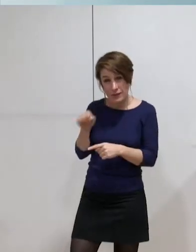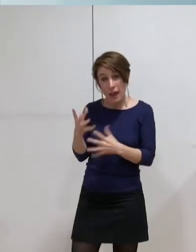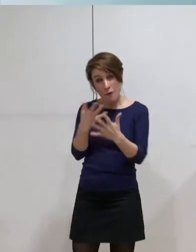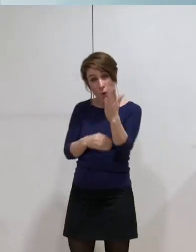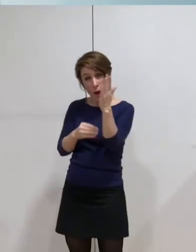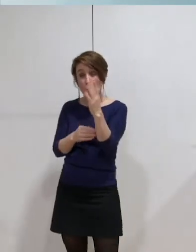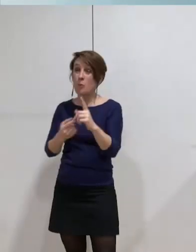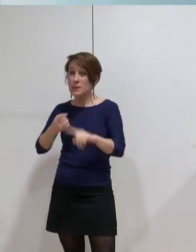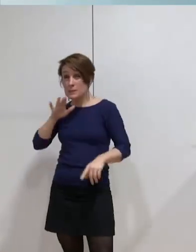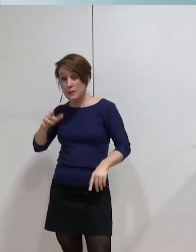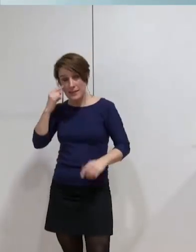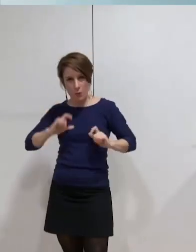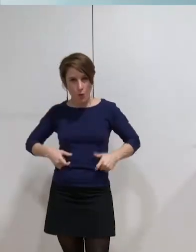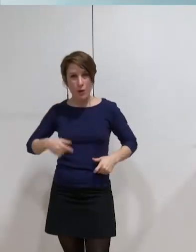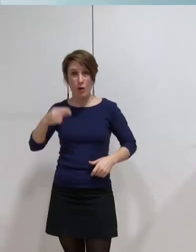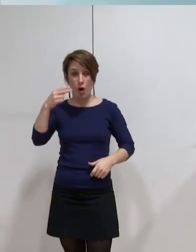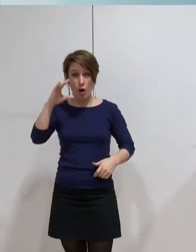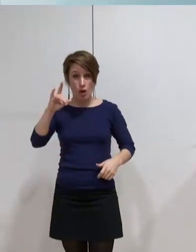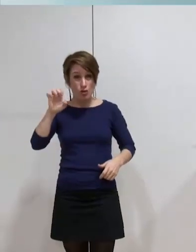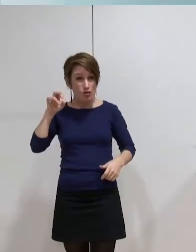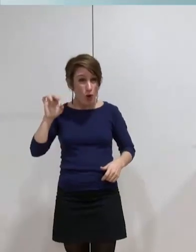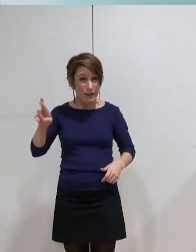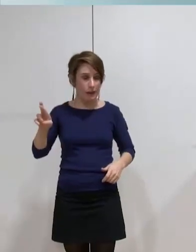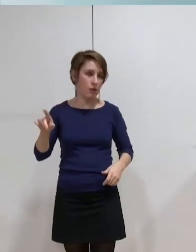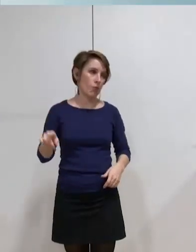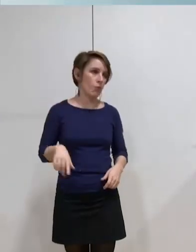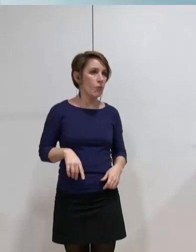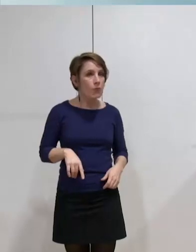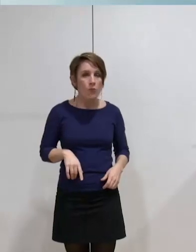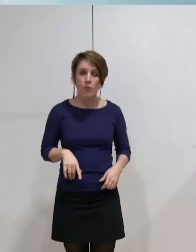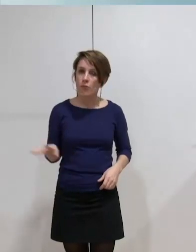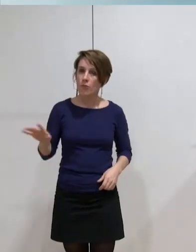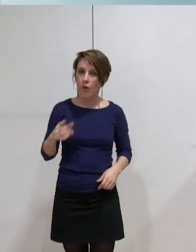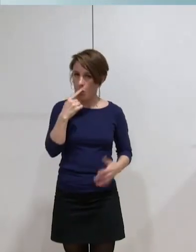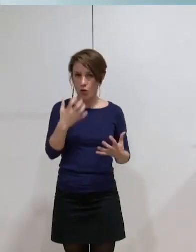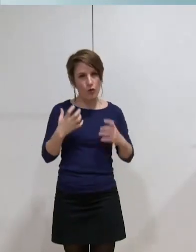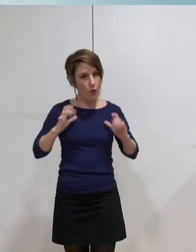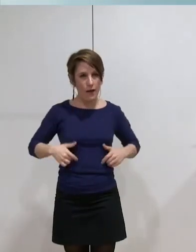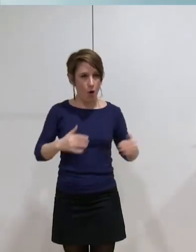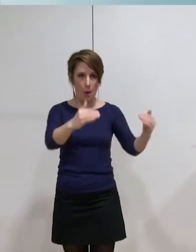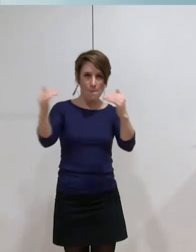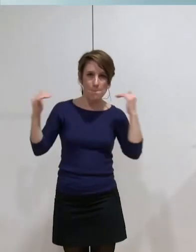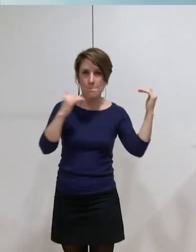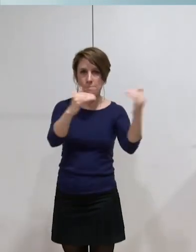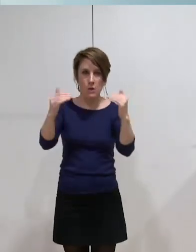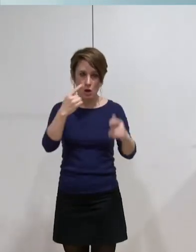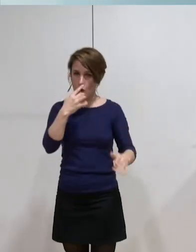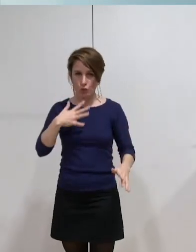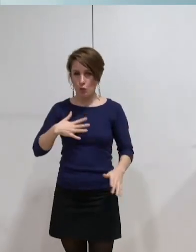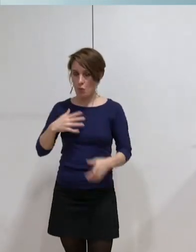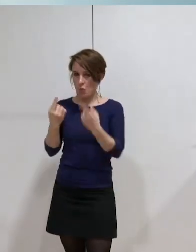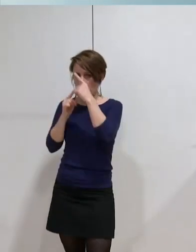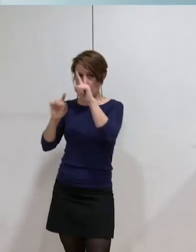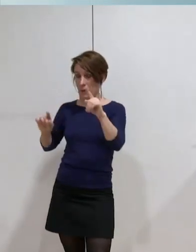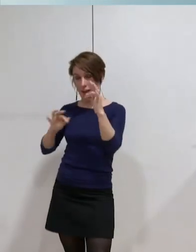aurait droit à ce statut dérogatoire à la dérogation donc non moi je suis pas favorable